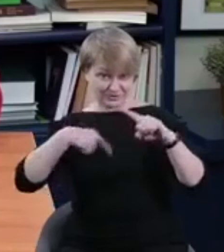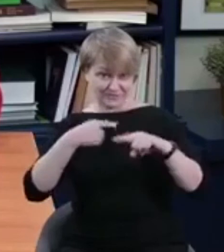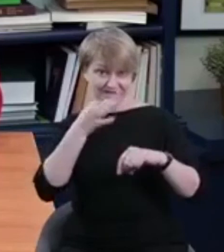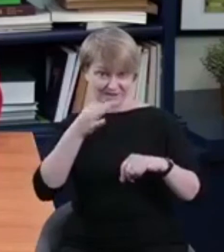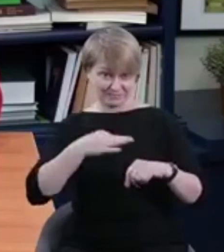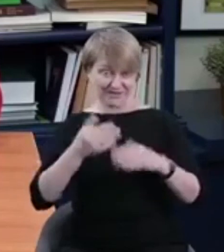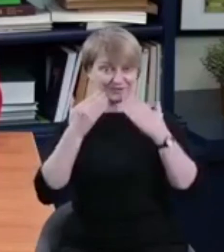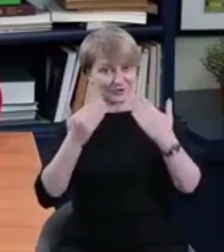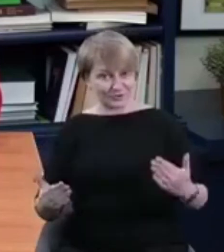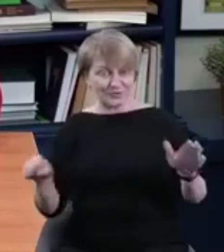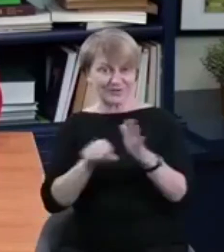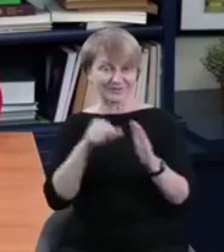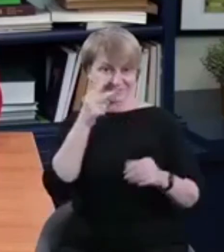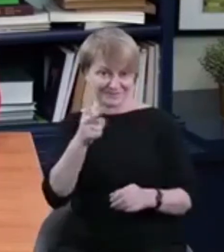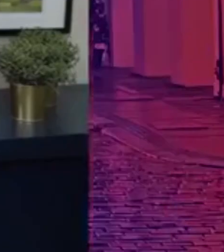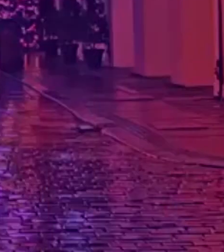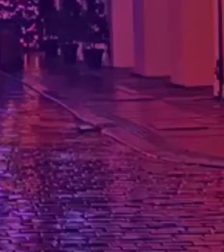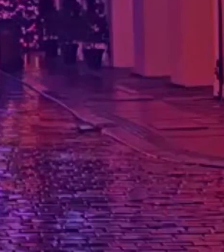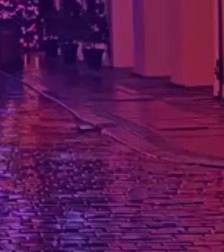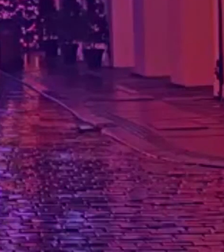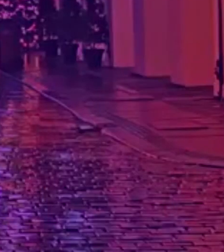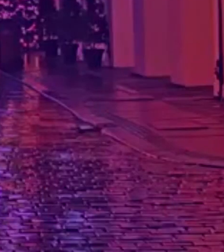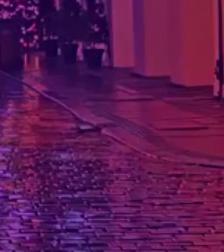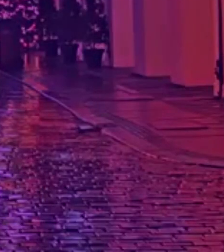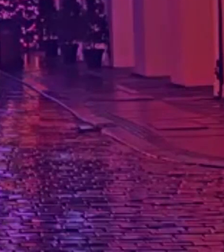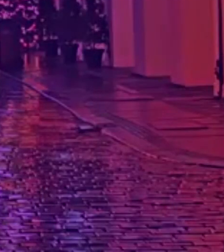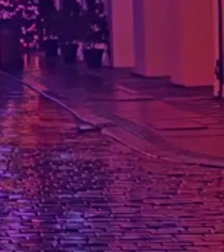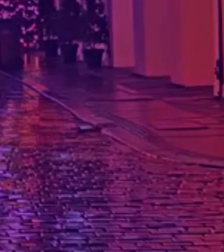odpowiedzieć dziękuję bardzo do zobaczenia cześć